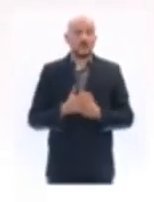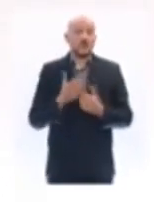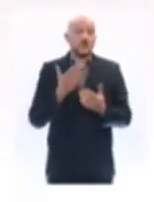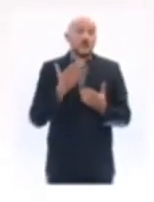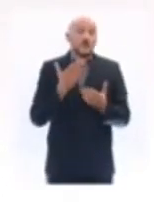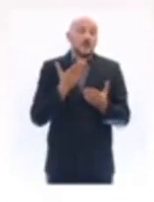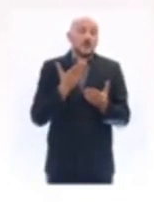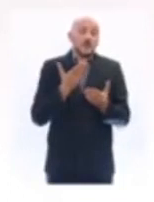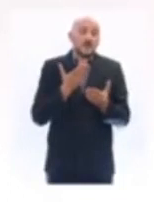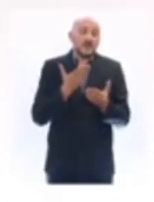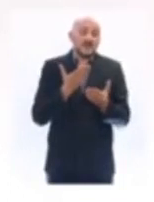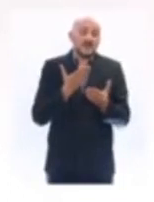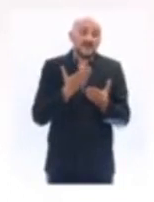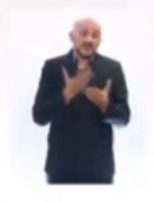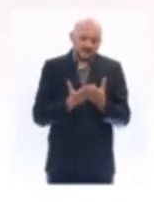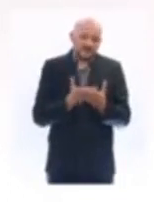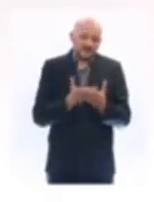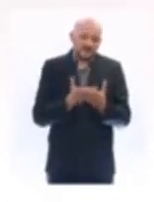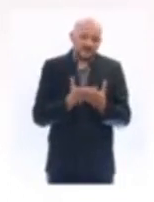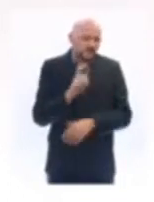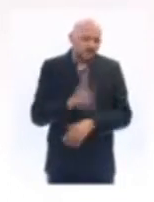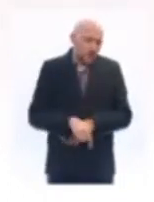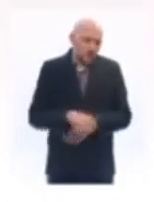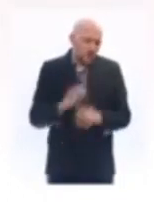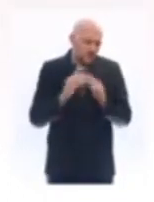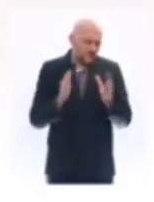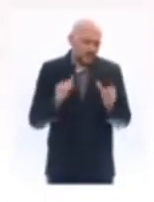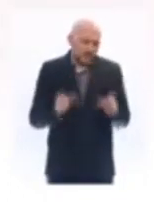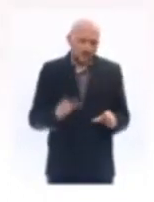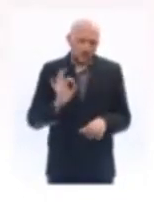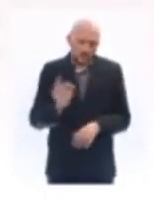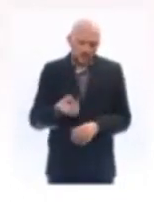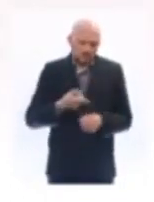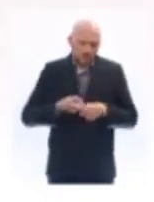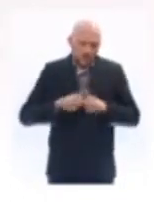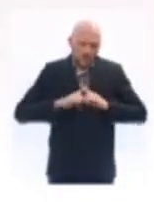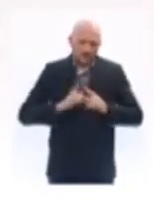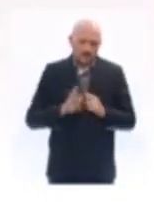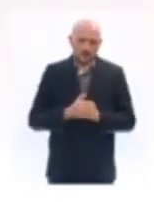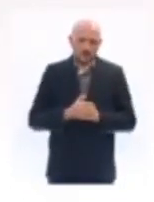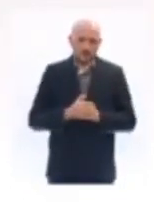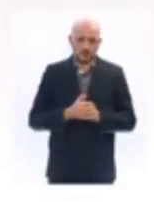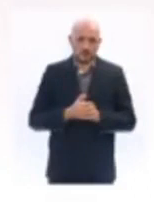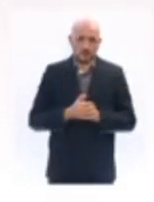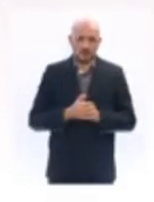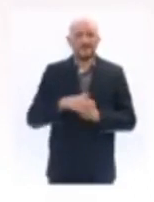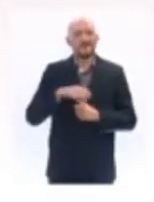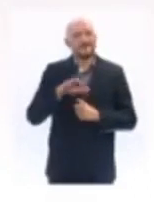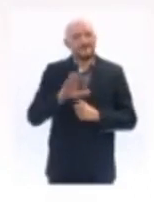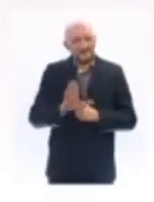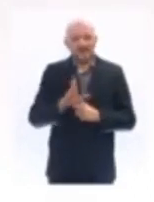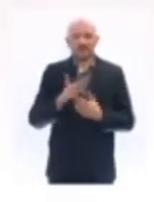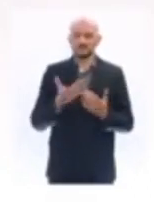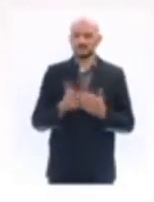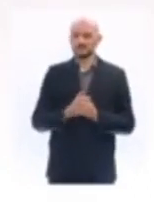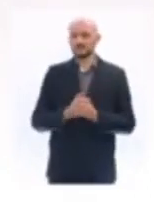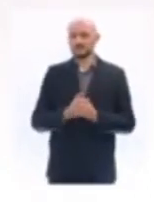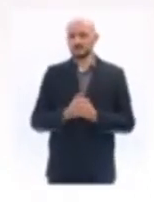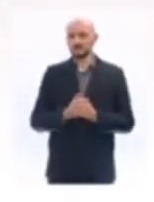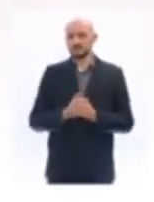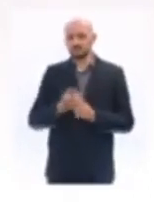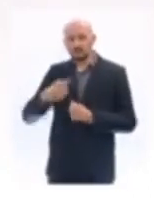On a vu beaucoup tout à l'heure de secteurs d'activité qui vont souffrir, qui souffrent déjà de cette